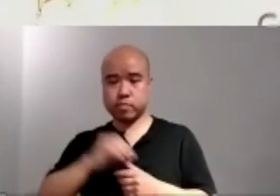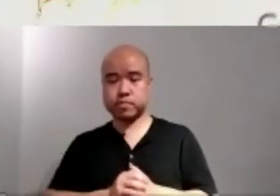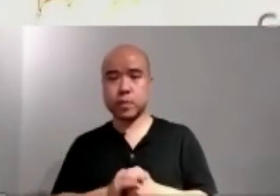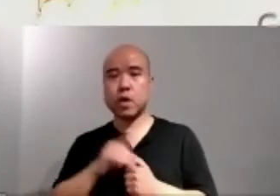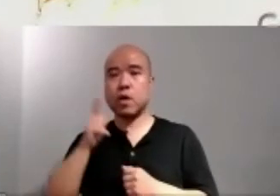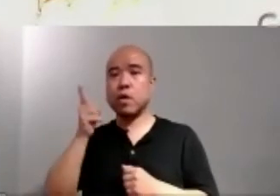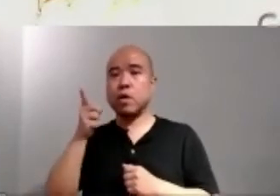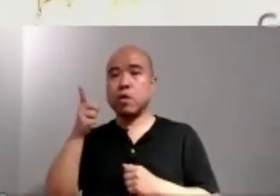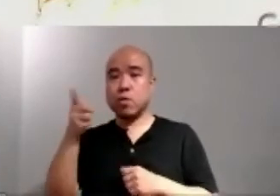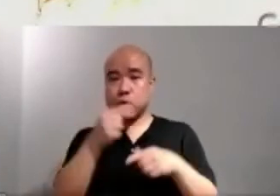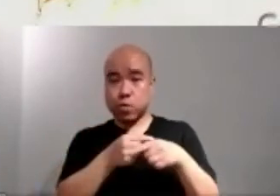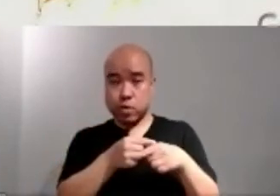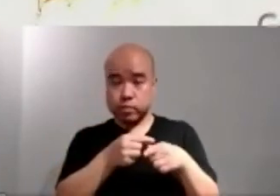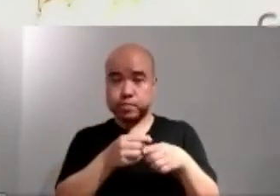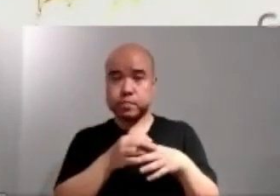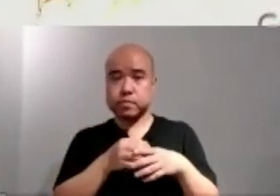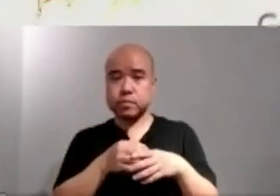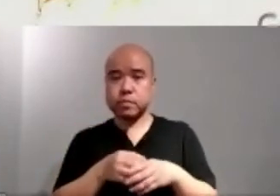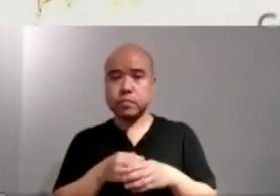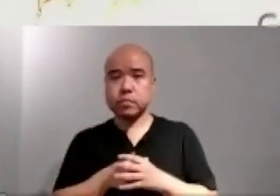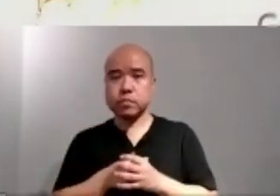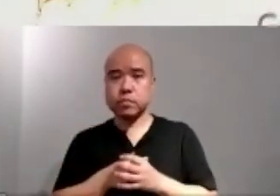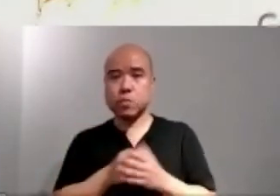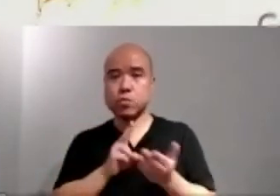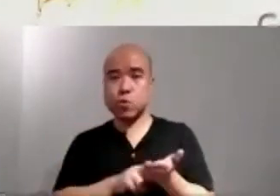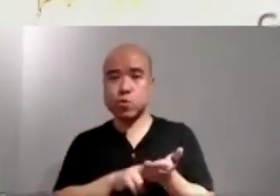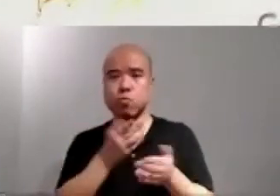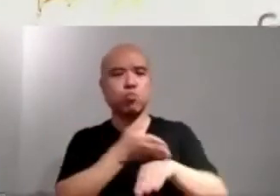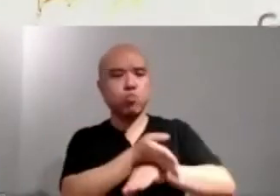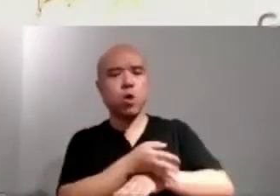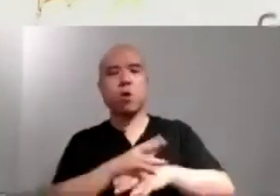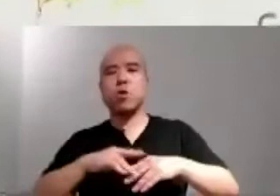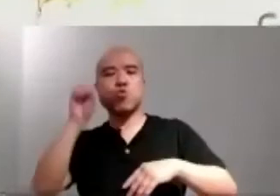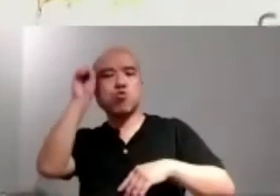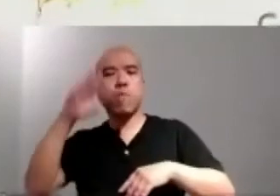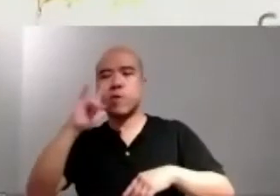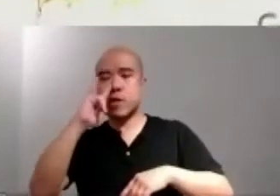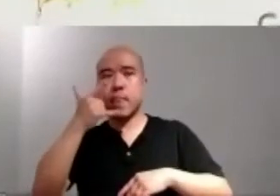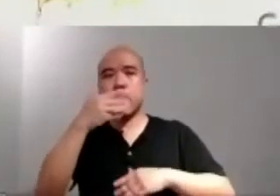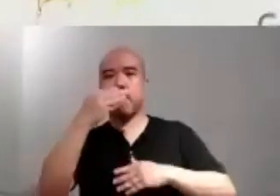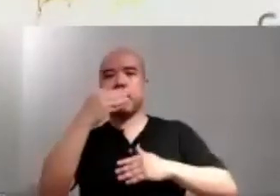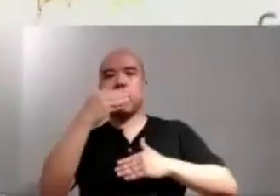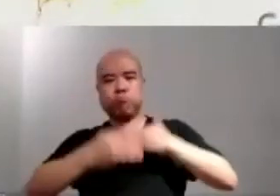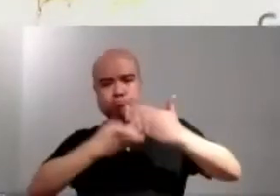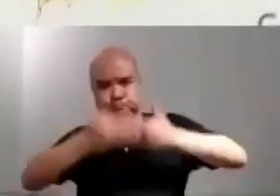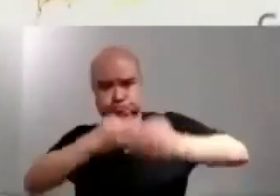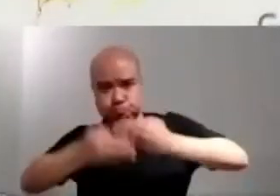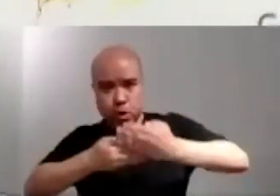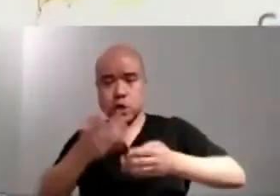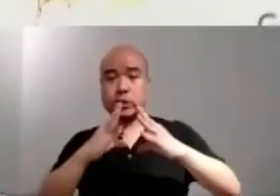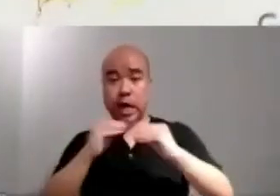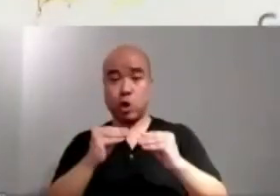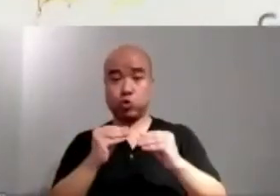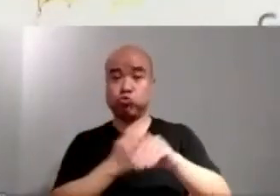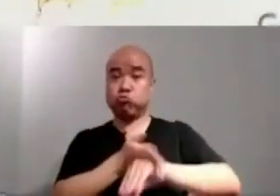信即在社会要 keep 住创新和用这些新的方法去解决社会问题的人